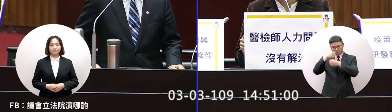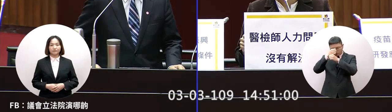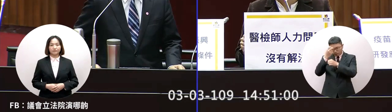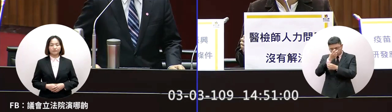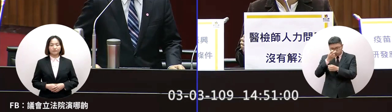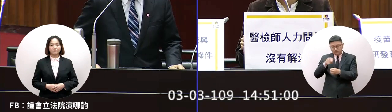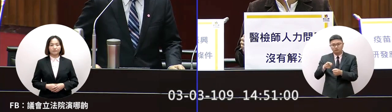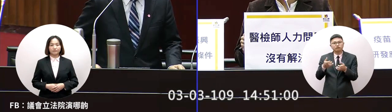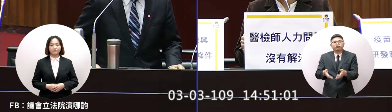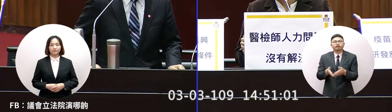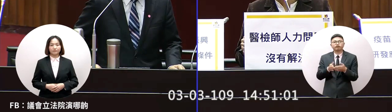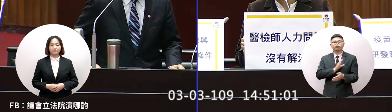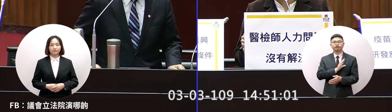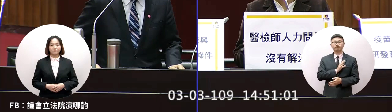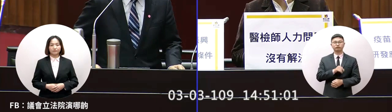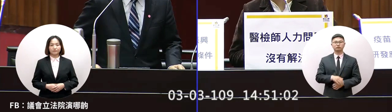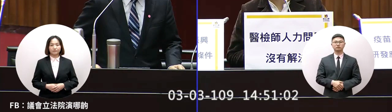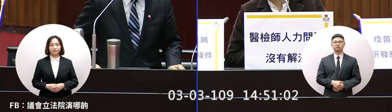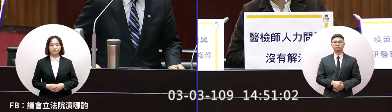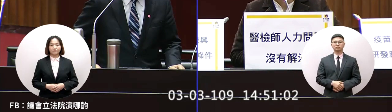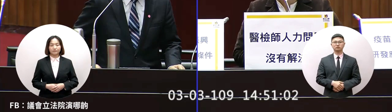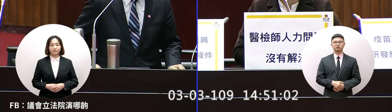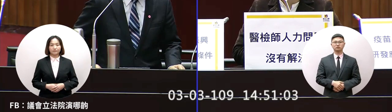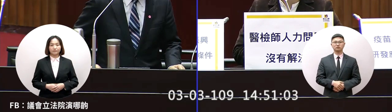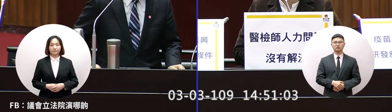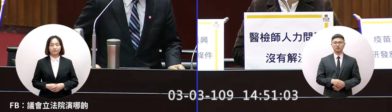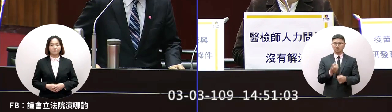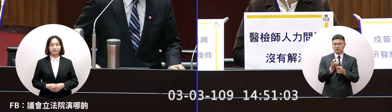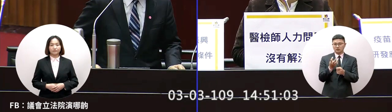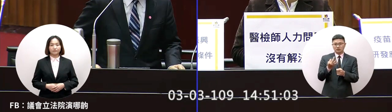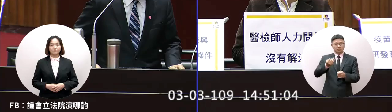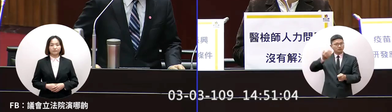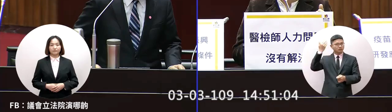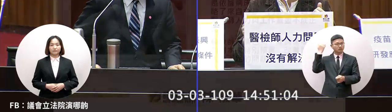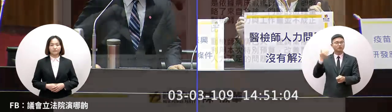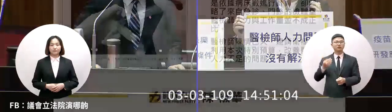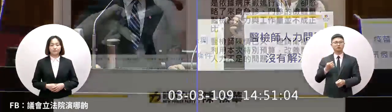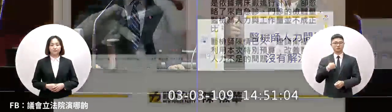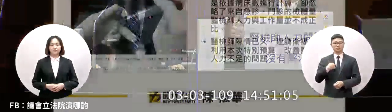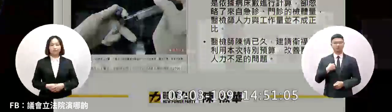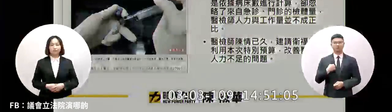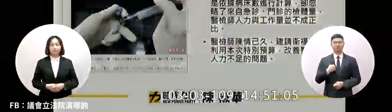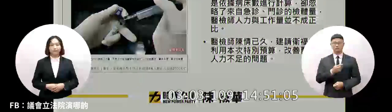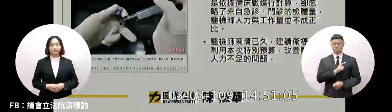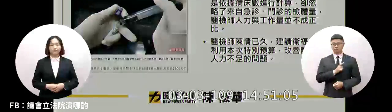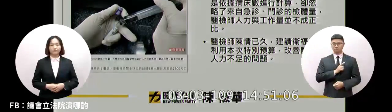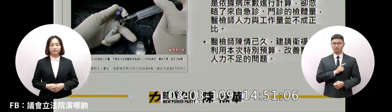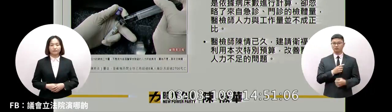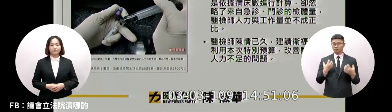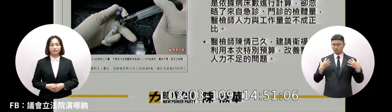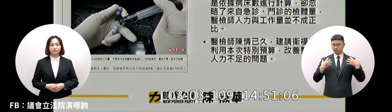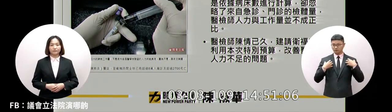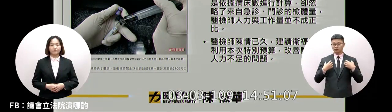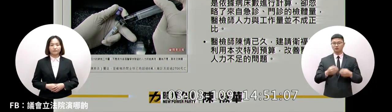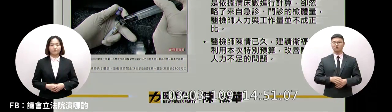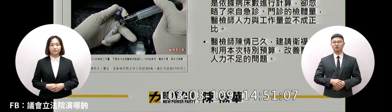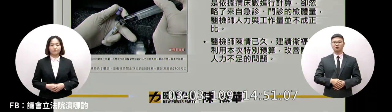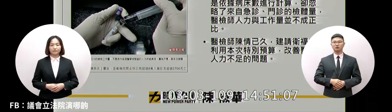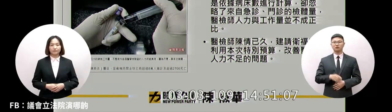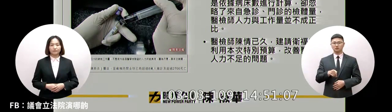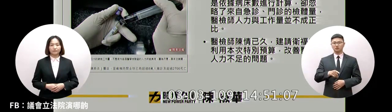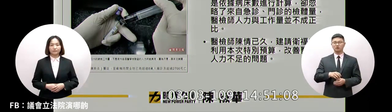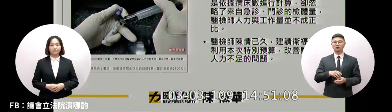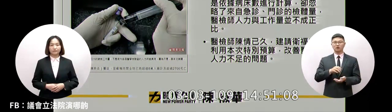分是很重要。那刚好30多年前哈，我就在做核酸的定